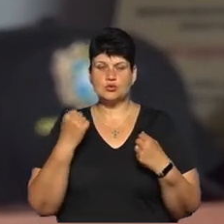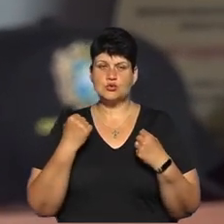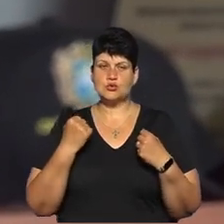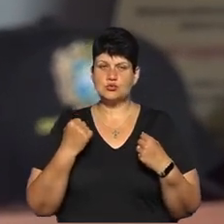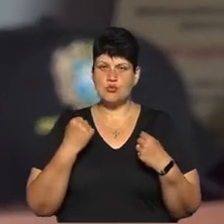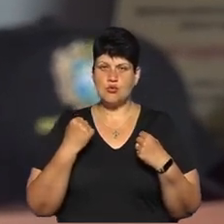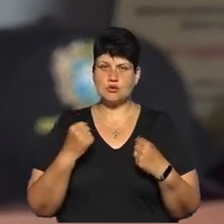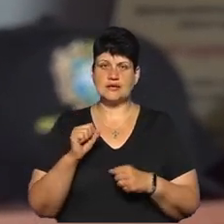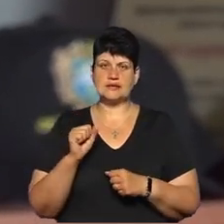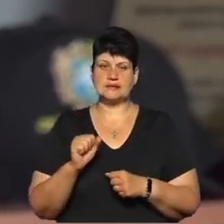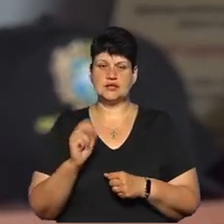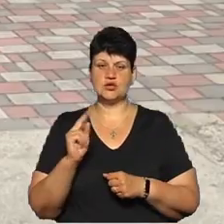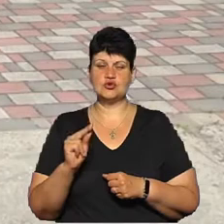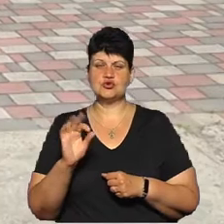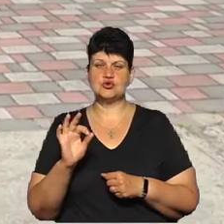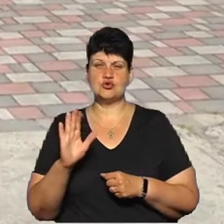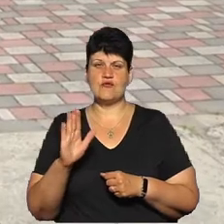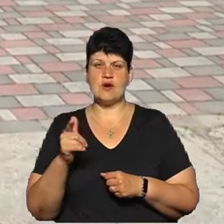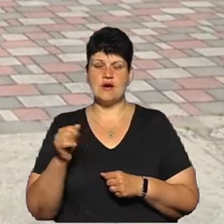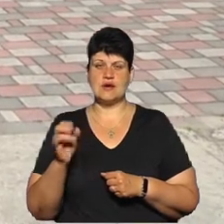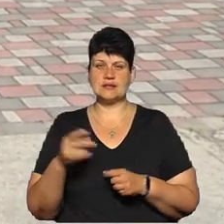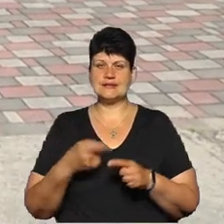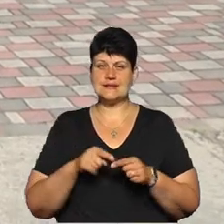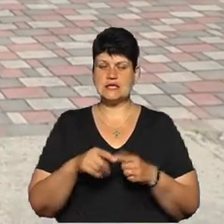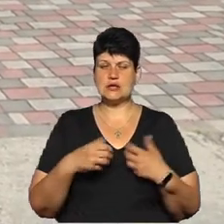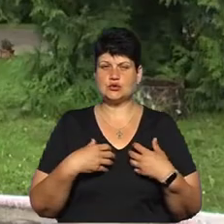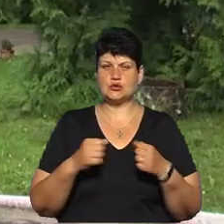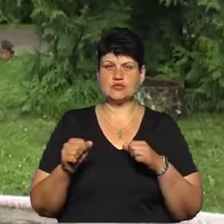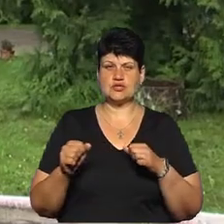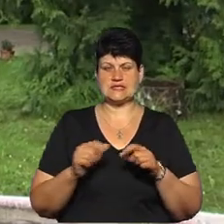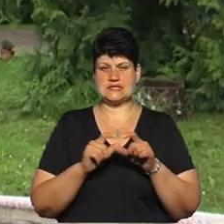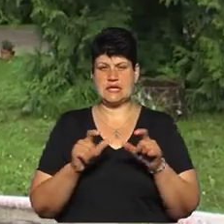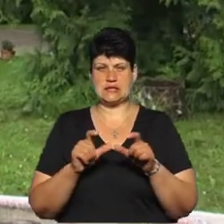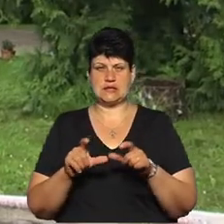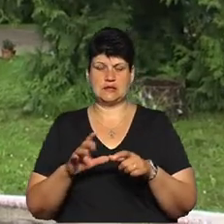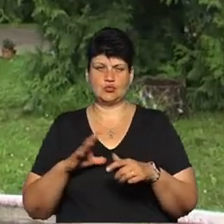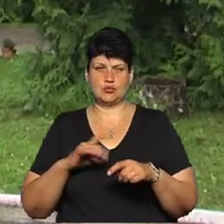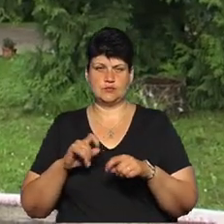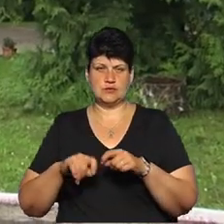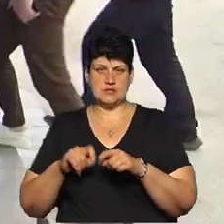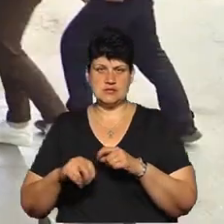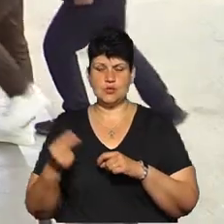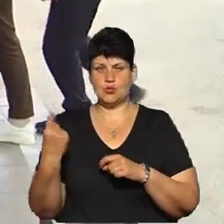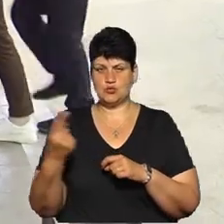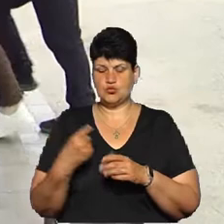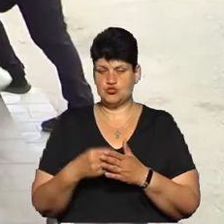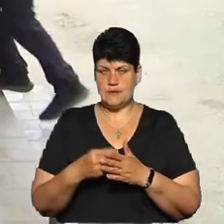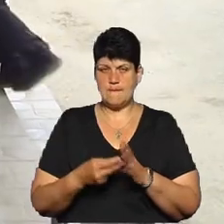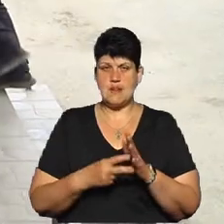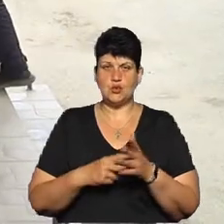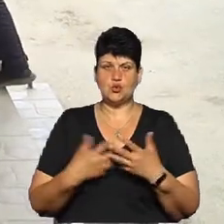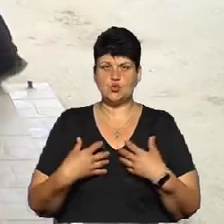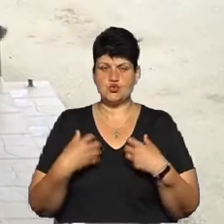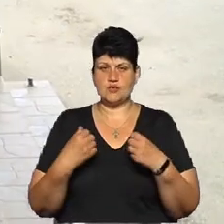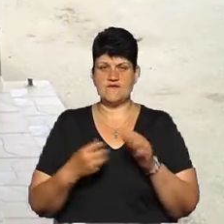проєктів Андрій Човган. За його словами, це ті оздоровчі заклади, які пройшли перевірку. За гроші обласного бюджету планують оздоровити майже